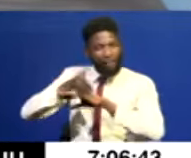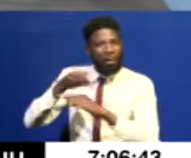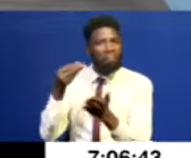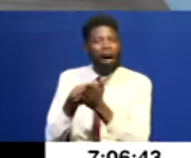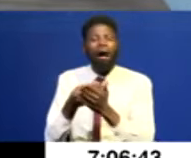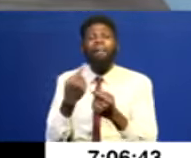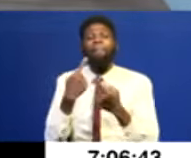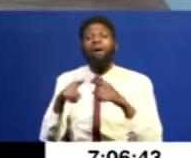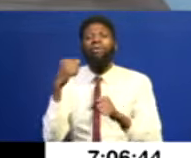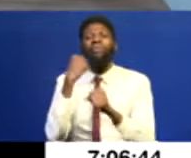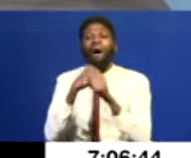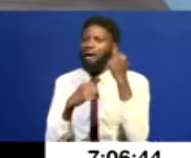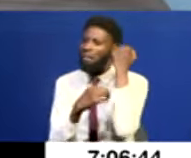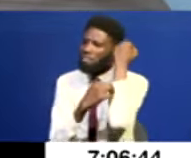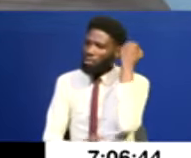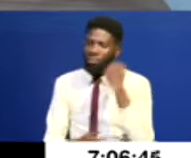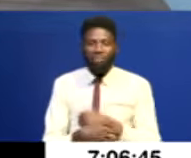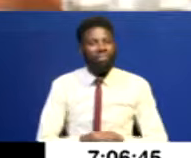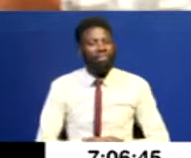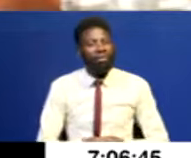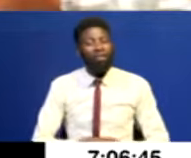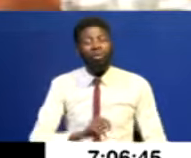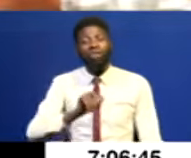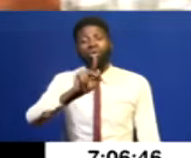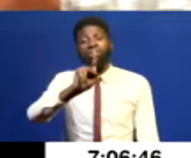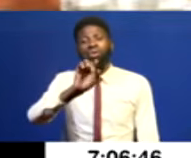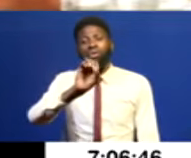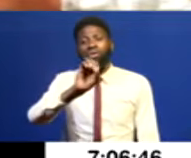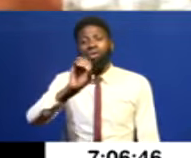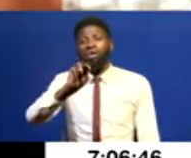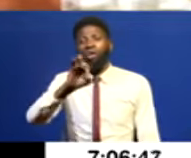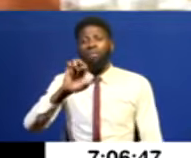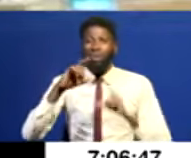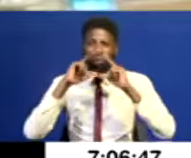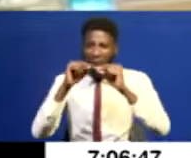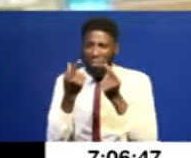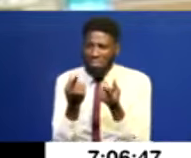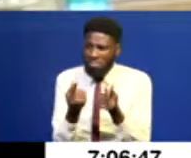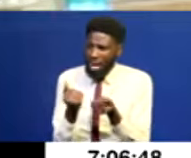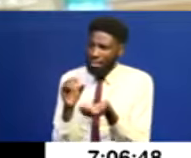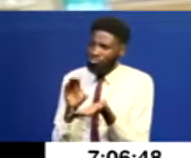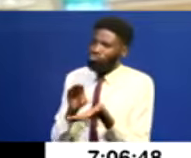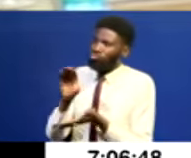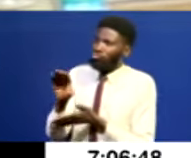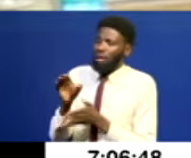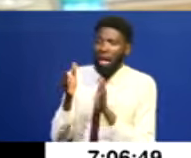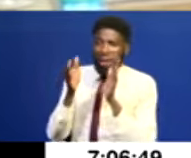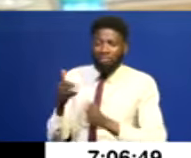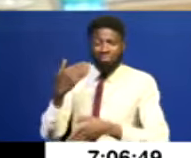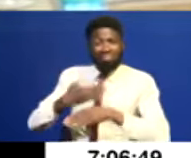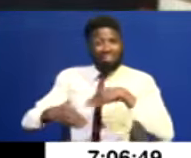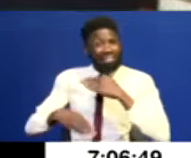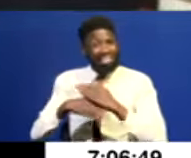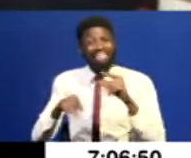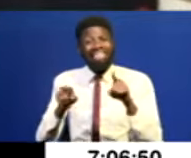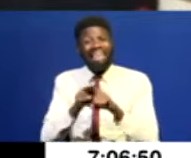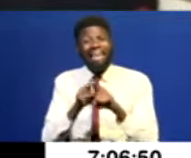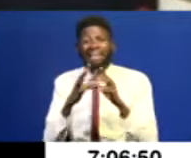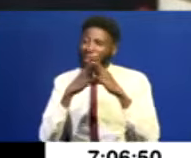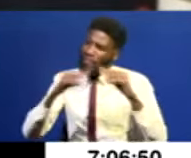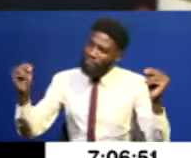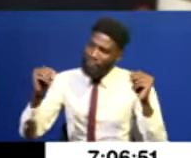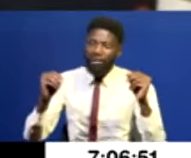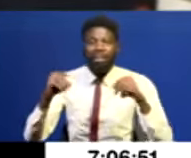Koome alisikitika kwamba fedha zilizolipwa mwanakandarasi huyo ni kama zilipotea baada ya ripoti za uchunguzi wa tume